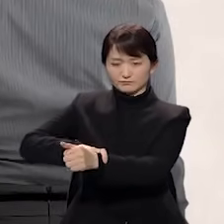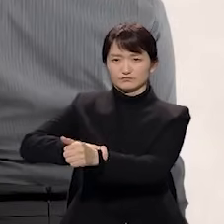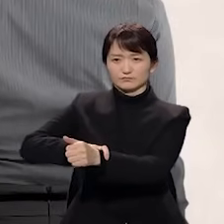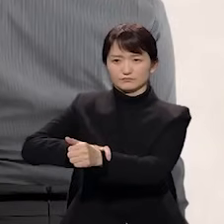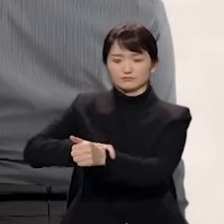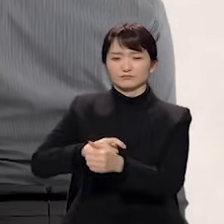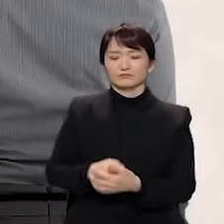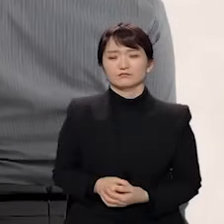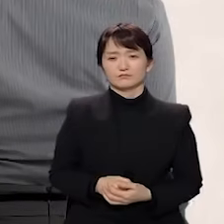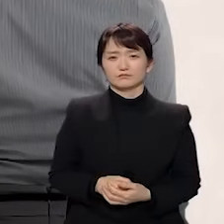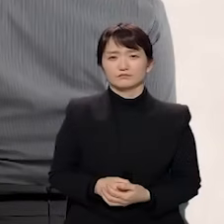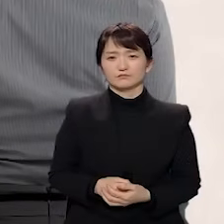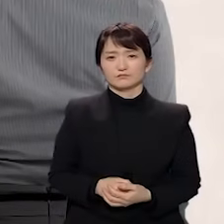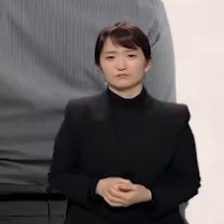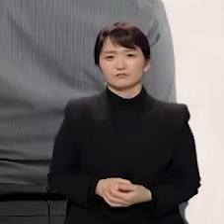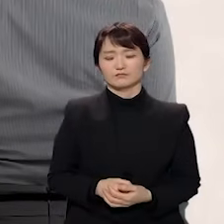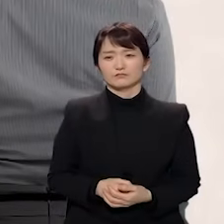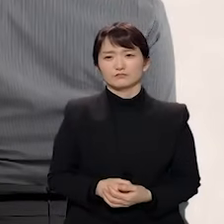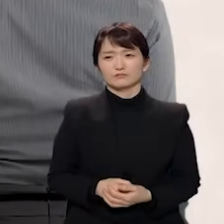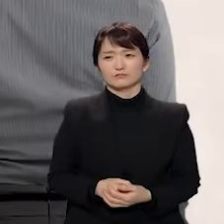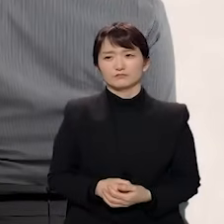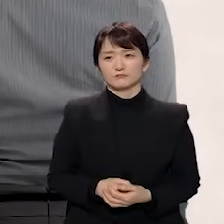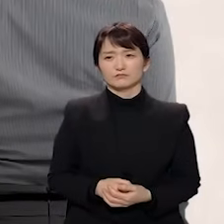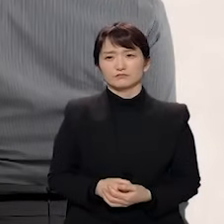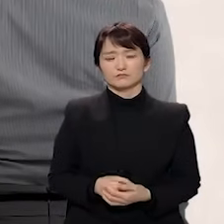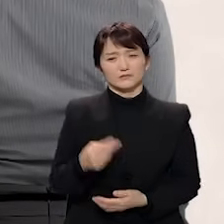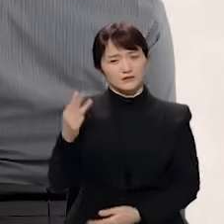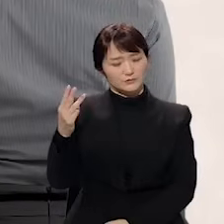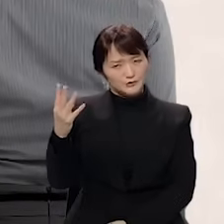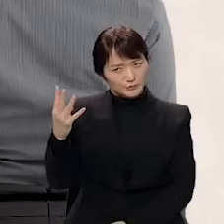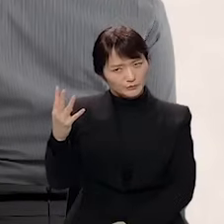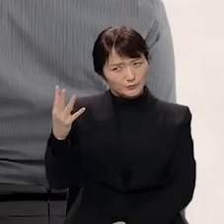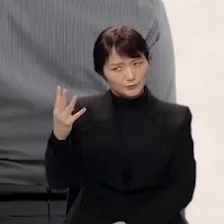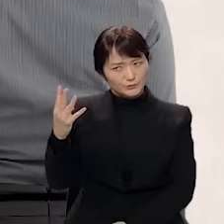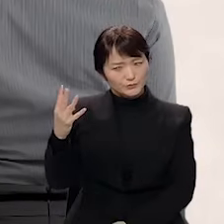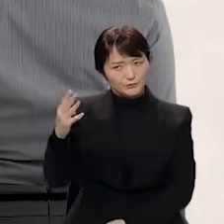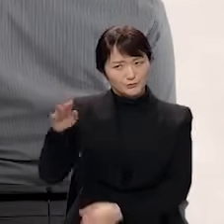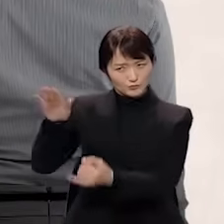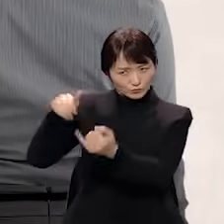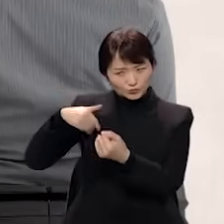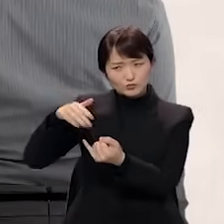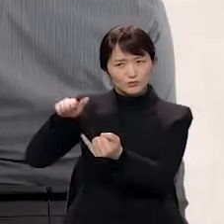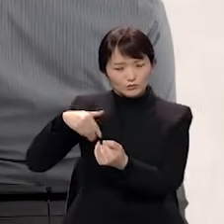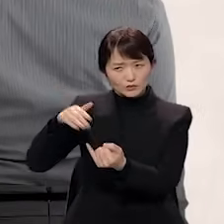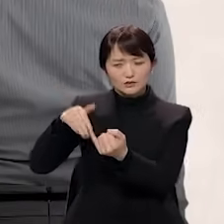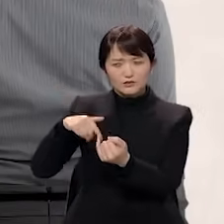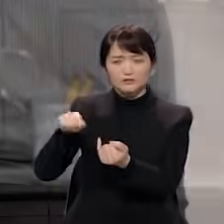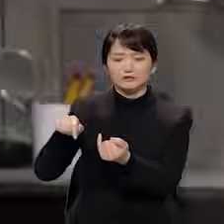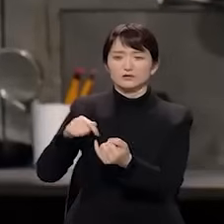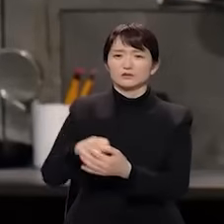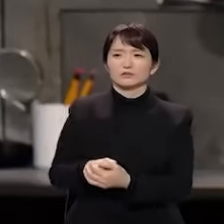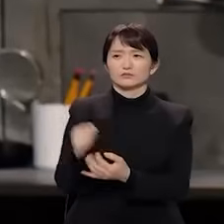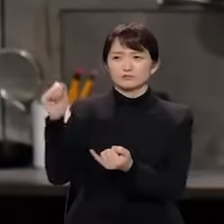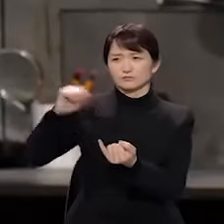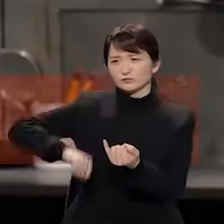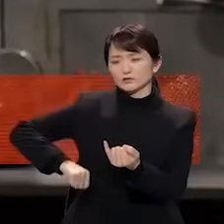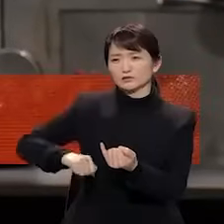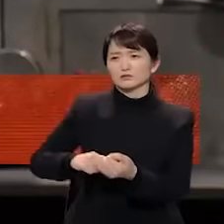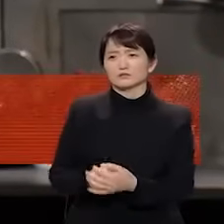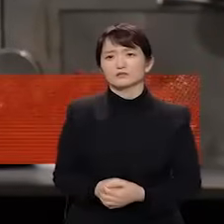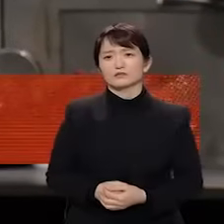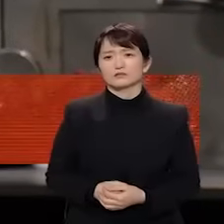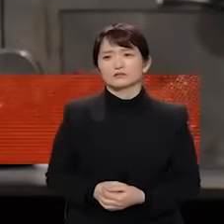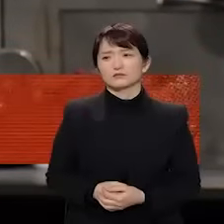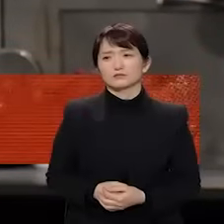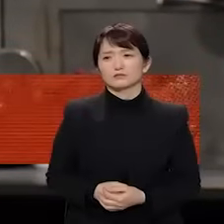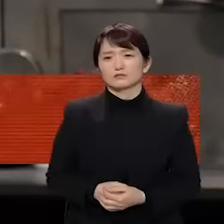체포했는데 일반적으로 한 세 차례네 차례 그 정도 강제 이미이 동행 이미 출석